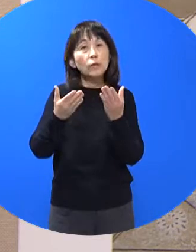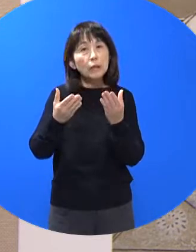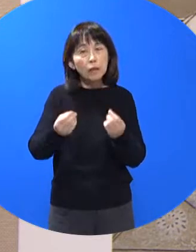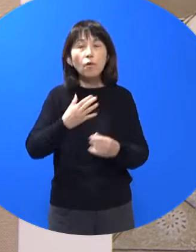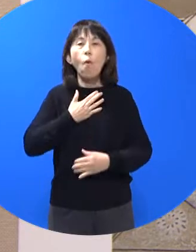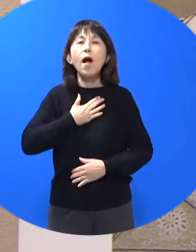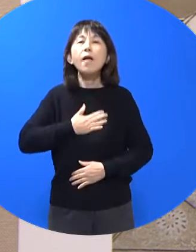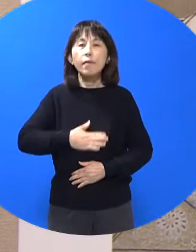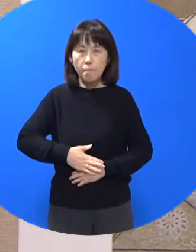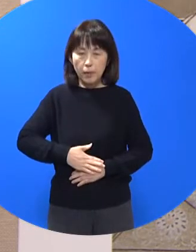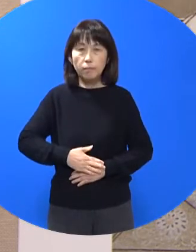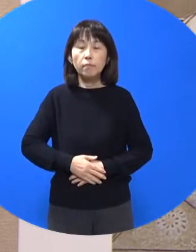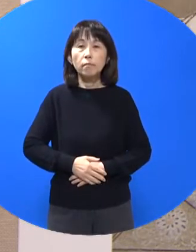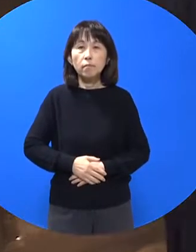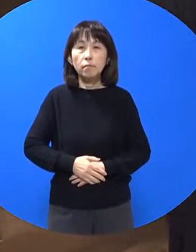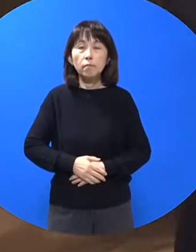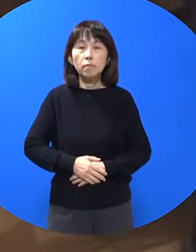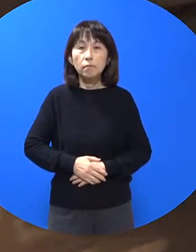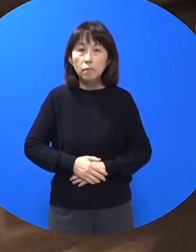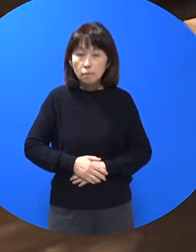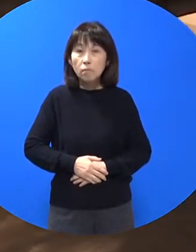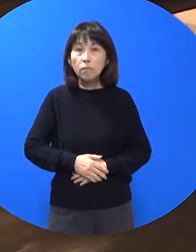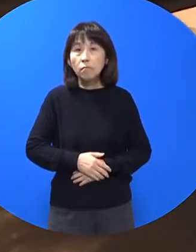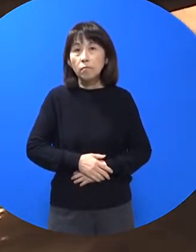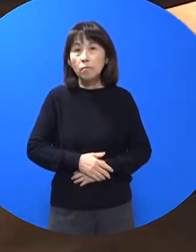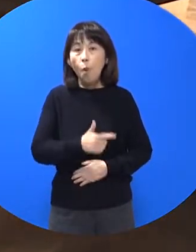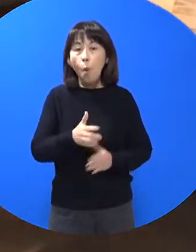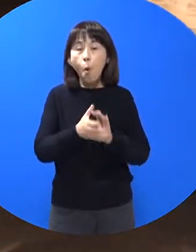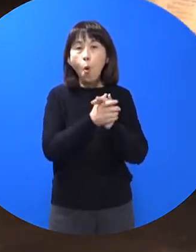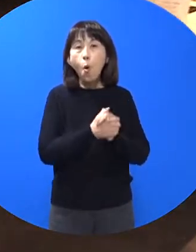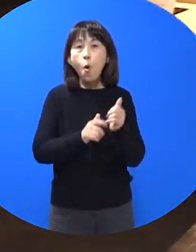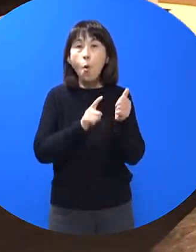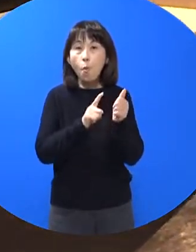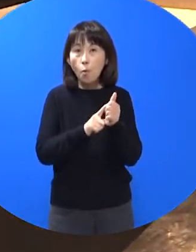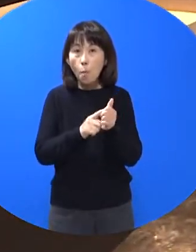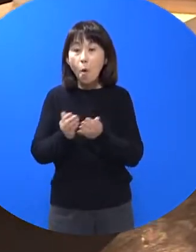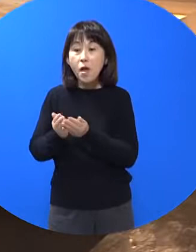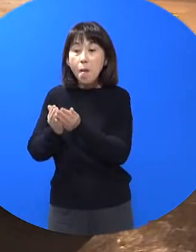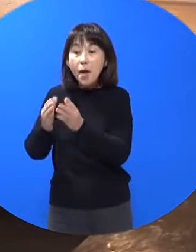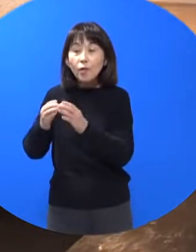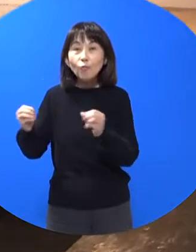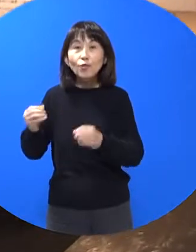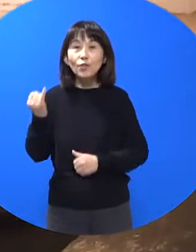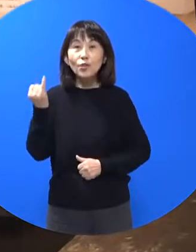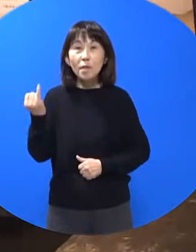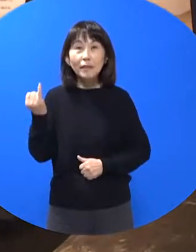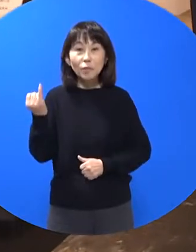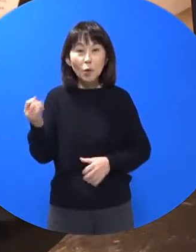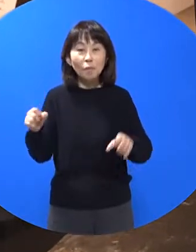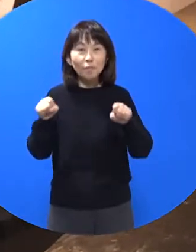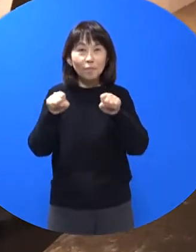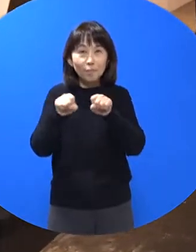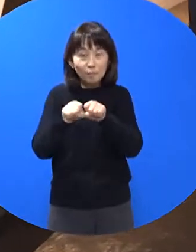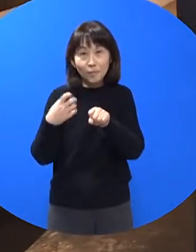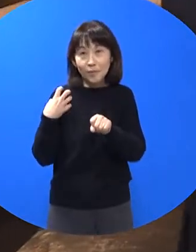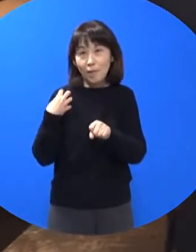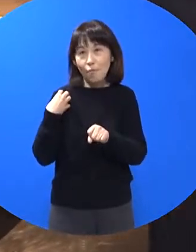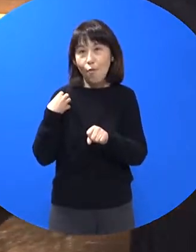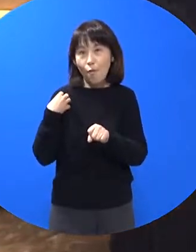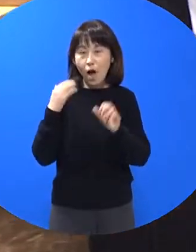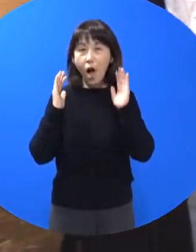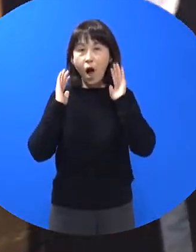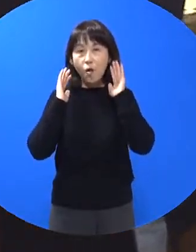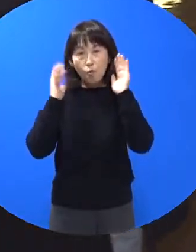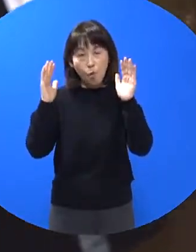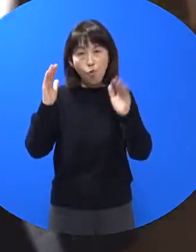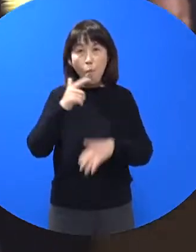かっております。実は義宗と大和の国の姫君の縁談を取り持ったのが秀吉でして、それに関